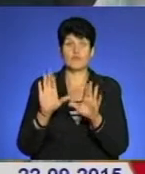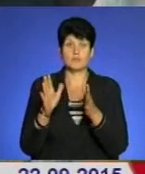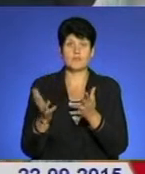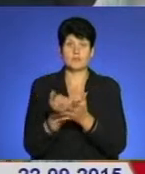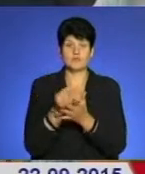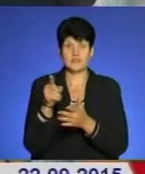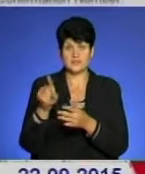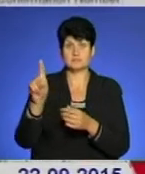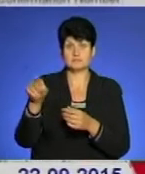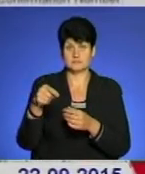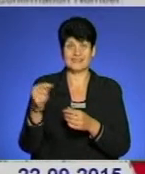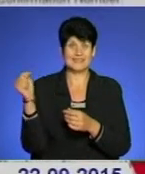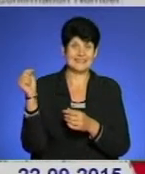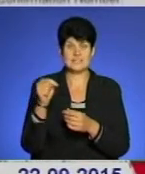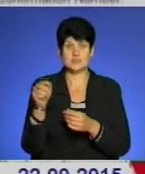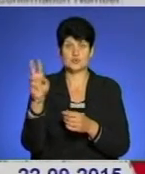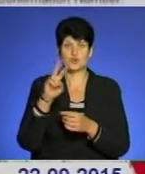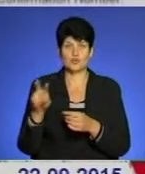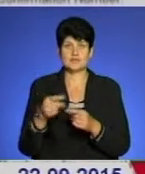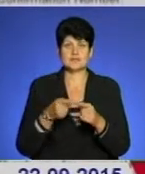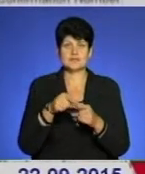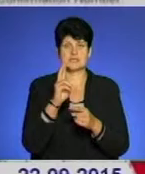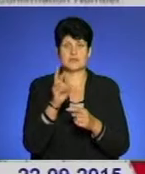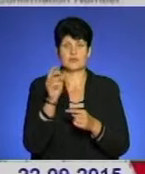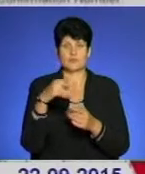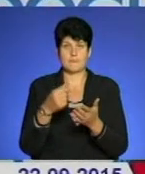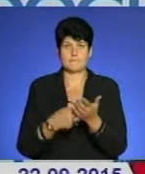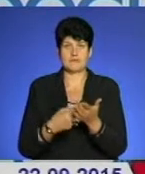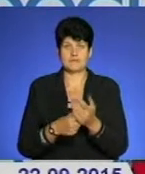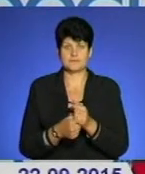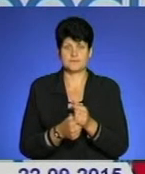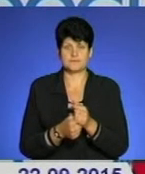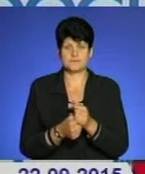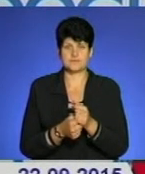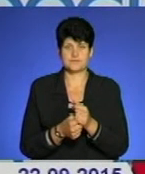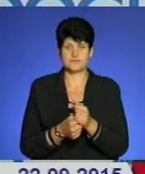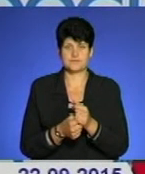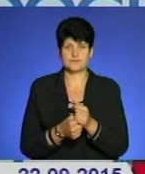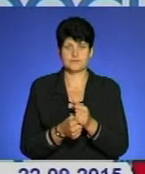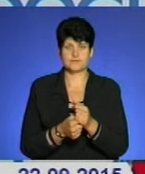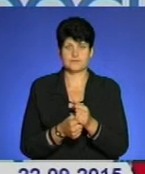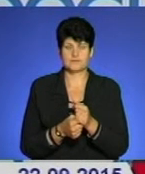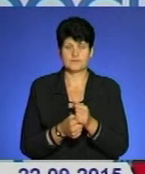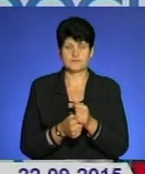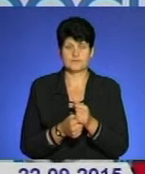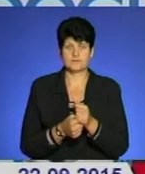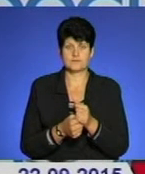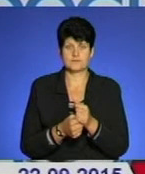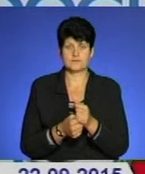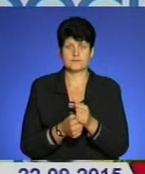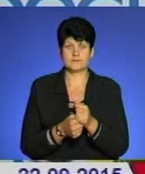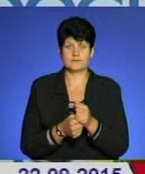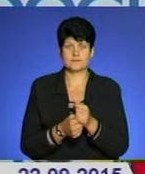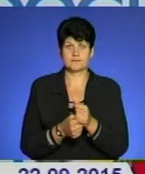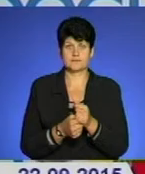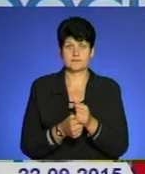вас вимагатимуть тисячі доларів за ось цей код підтвердження. If somebody does help you register, it's